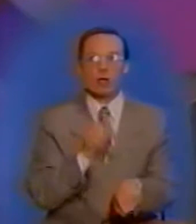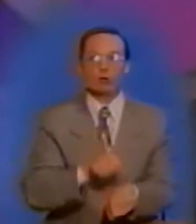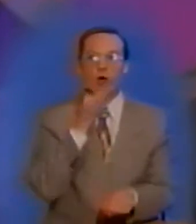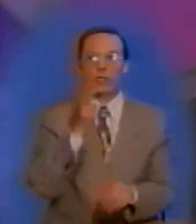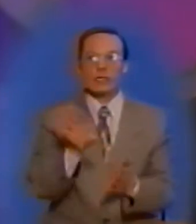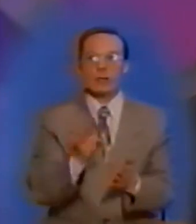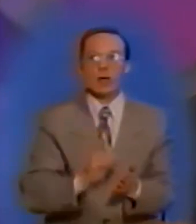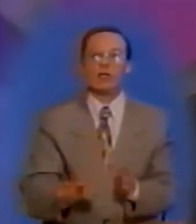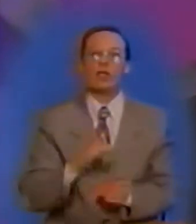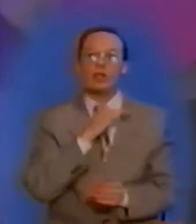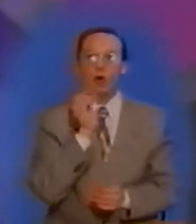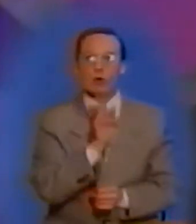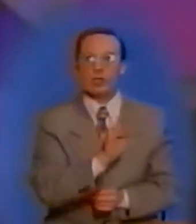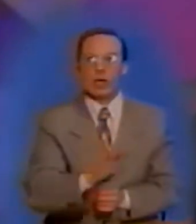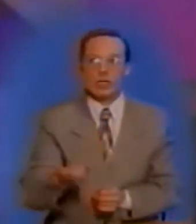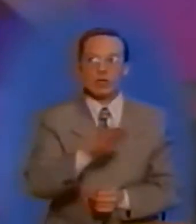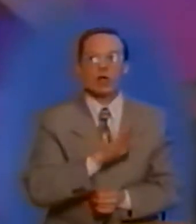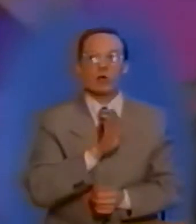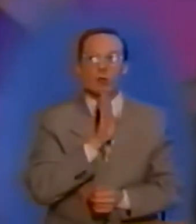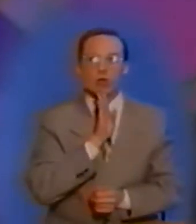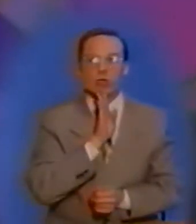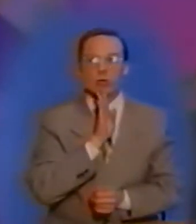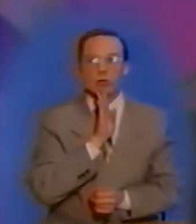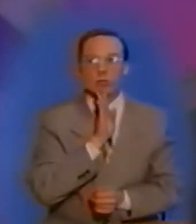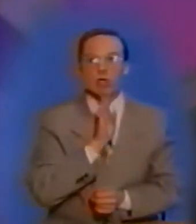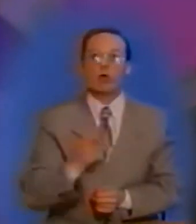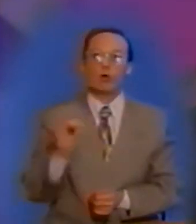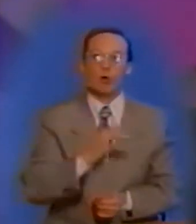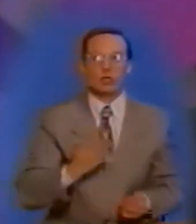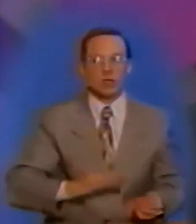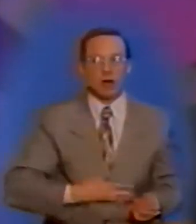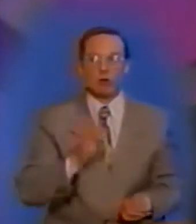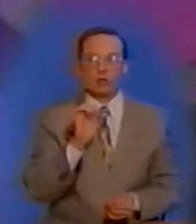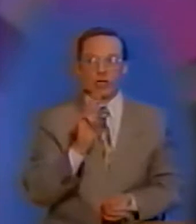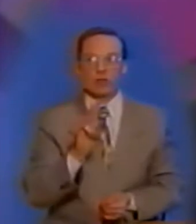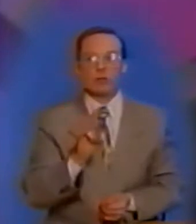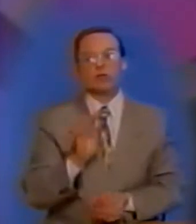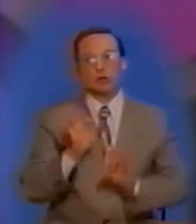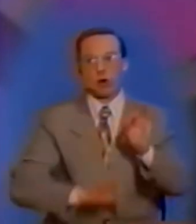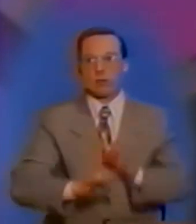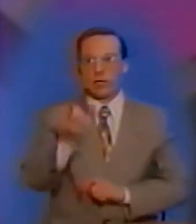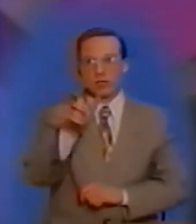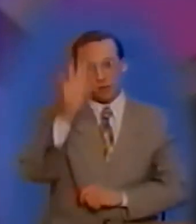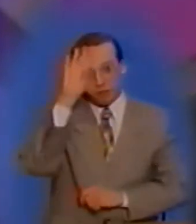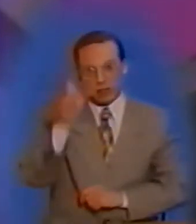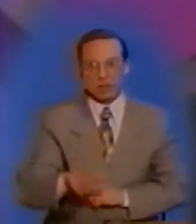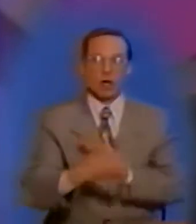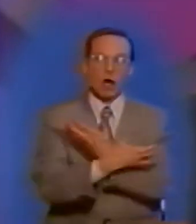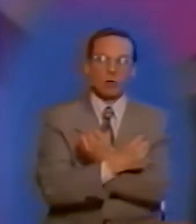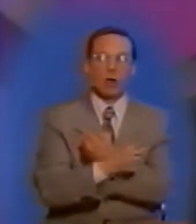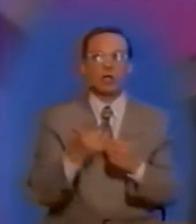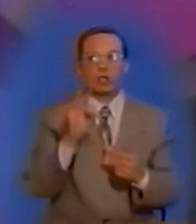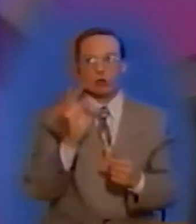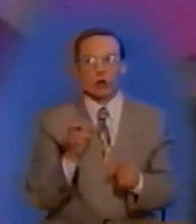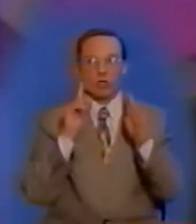simpatiją daugelis Lietuvos moterų, kurios galbūt gyvena, tarkime, su biseksualiais vyrais arba gėjais ir to